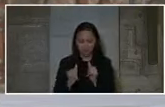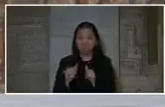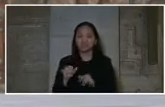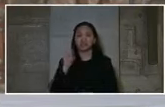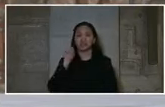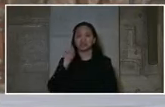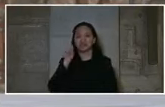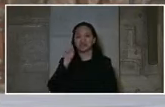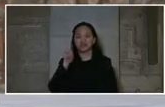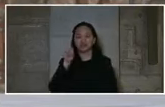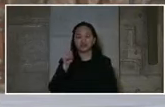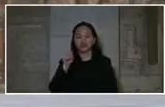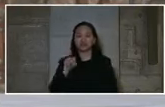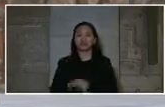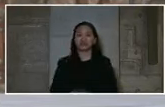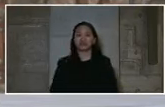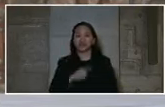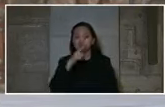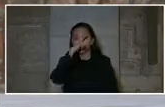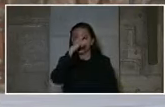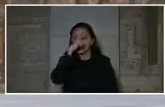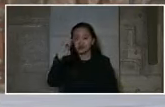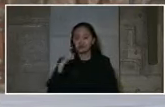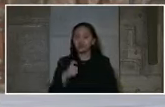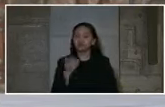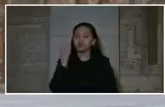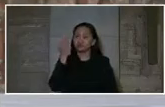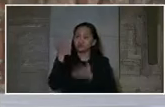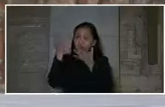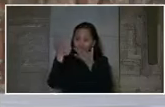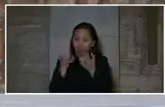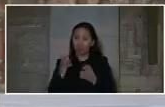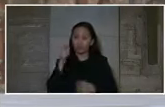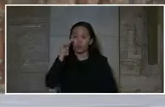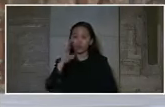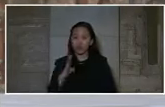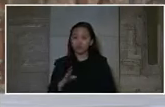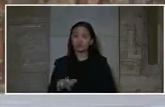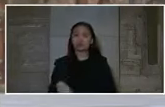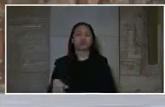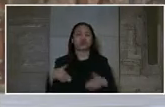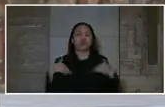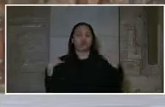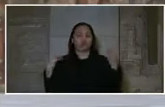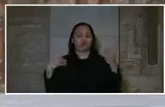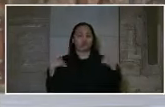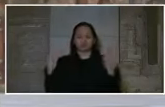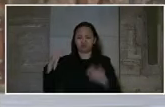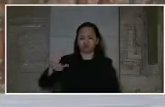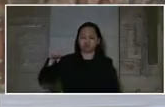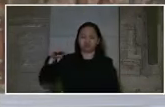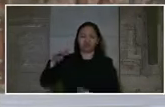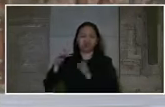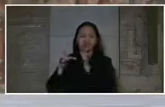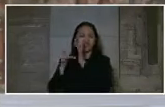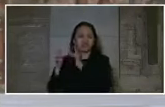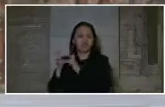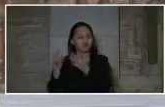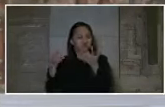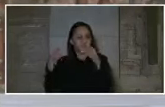Kinakailangan pa rin niyang mag-yes sa kalooban ng Panginoon nung ang kanyang binatilyong anak ay nawala sa